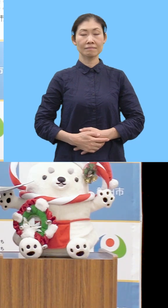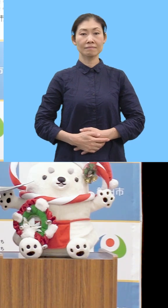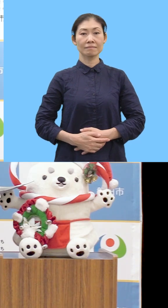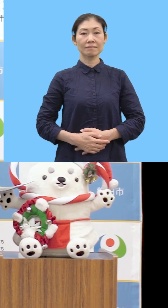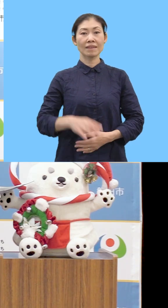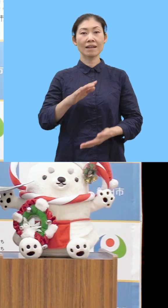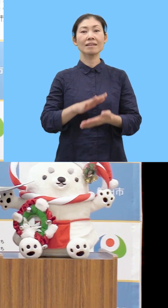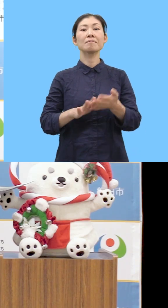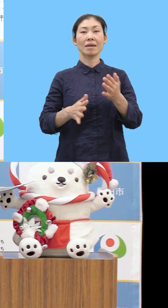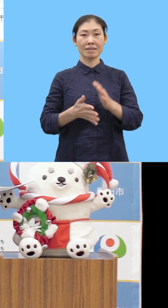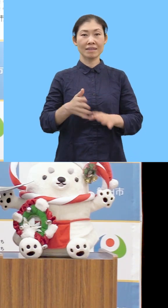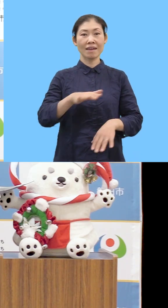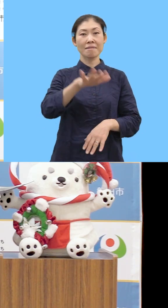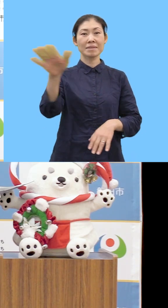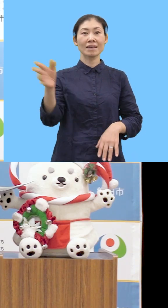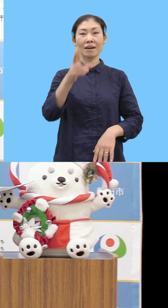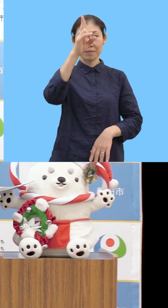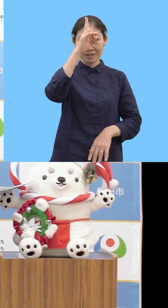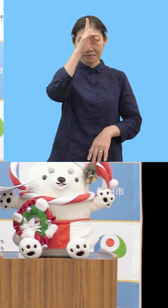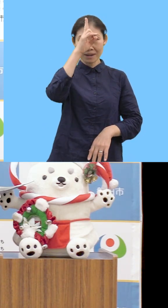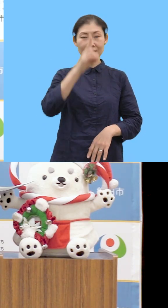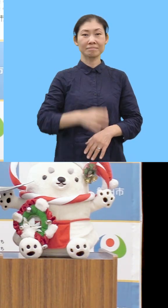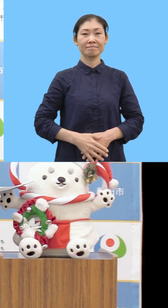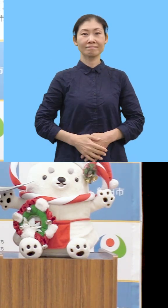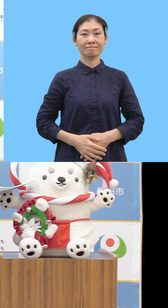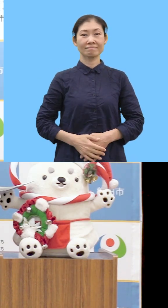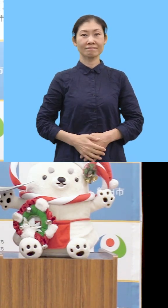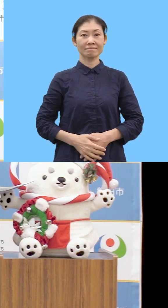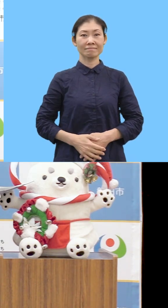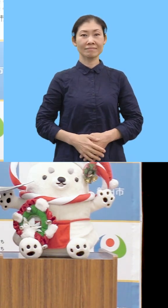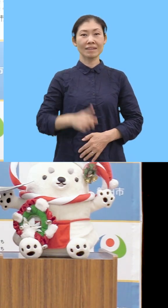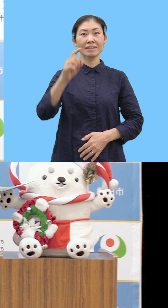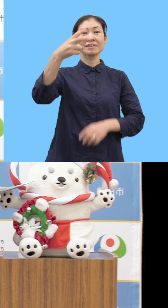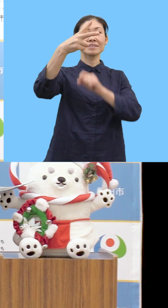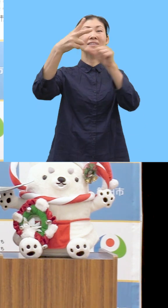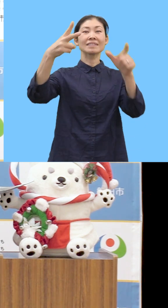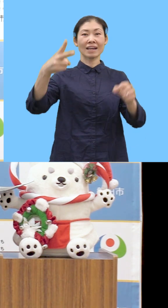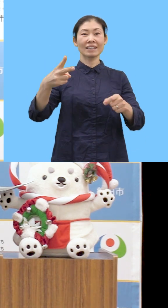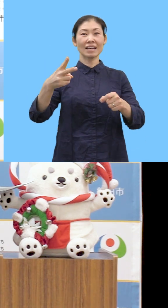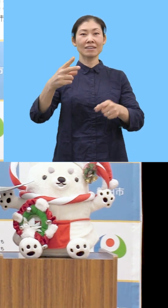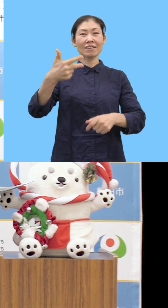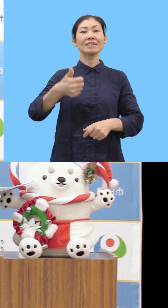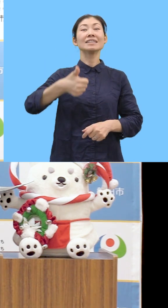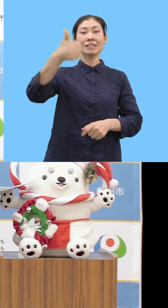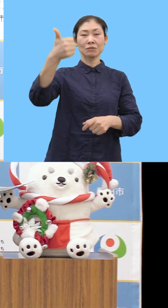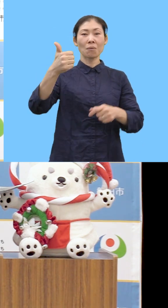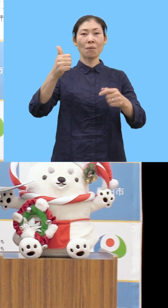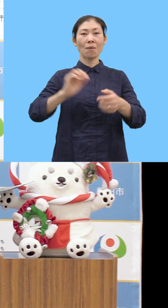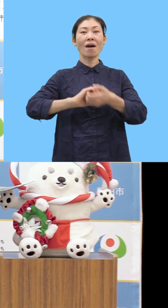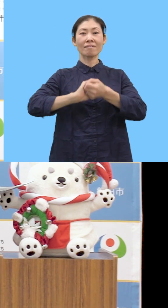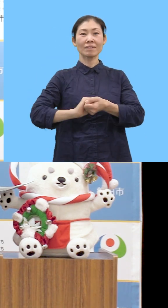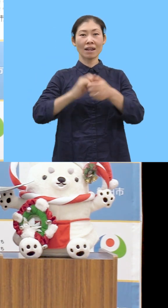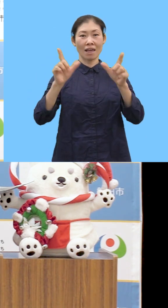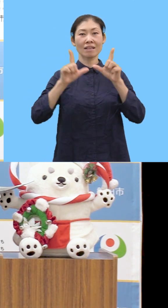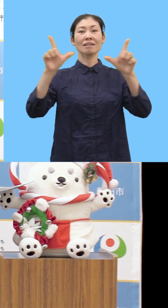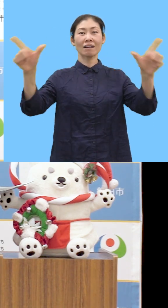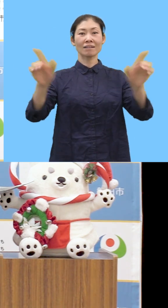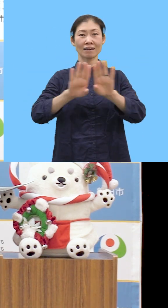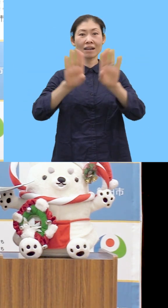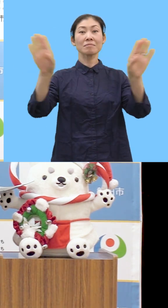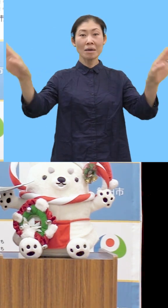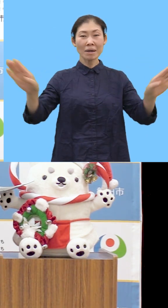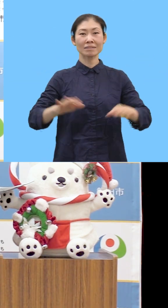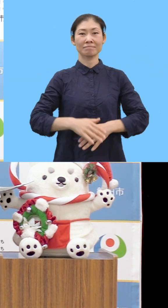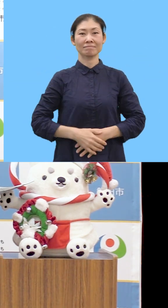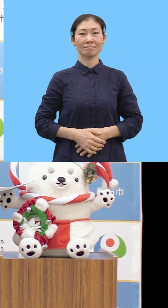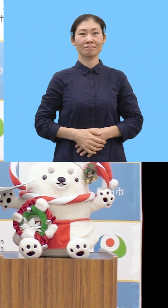はい、改めまして、皆さんこんにちは。12月の市長定例記者会見、ここから始めていきたいと思います。もうあっ